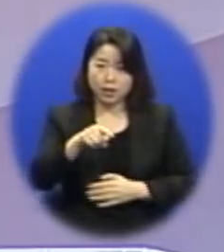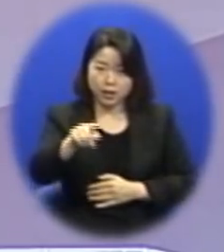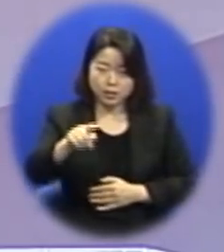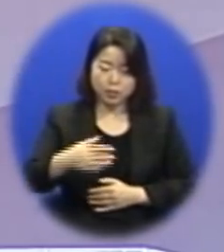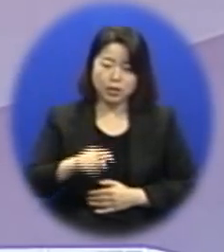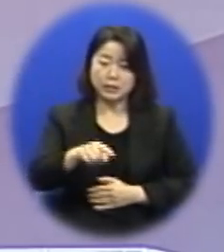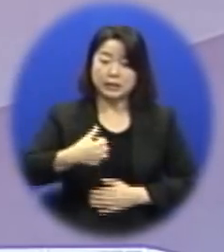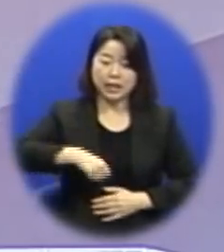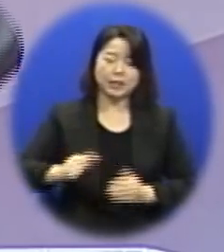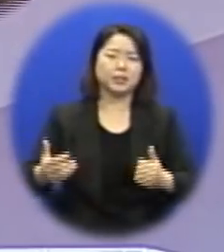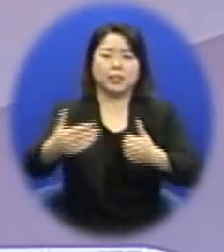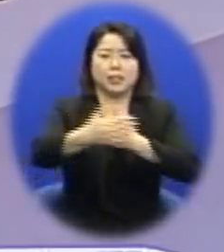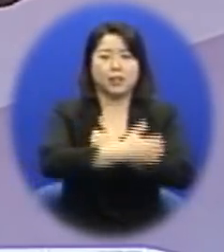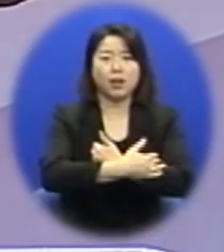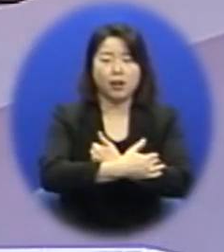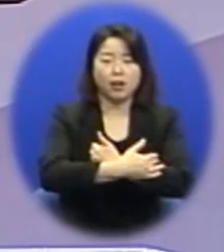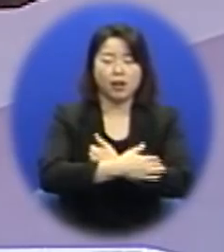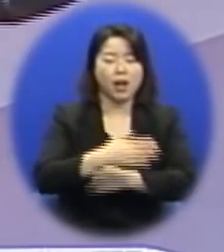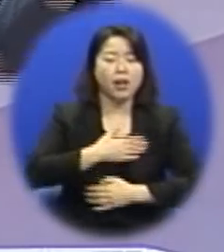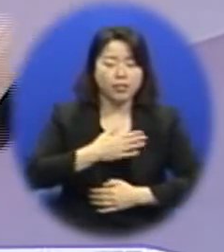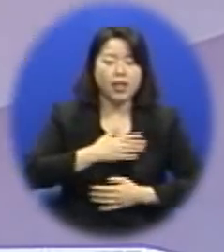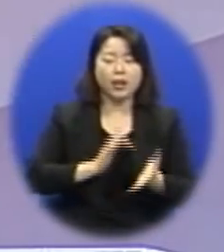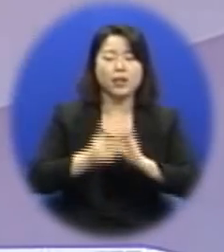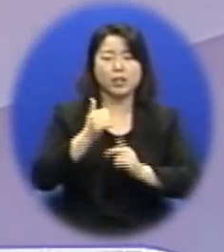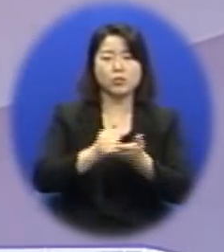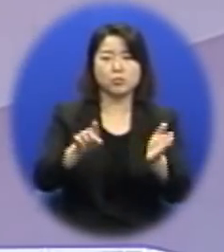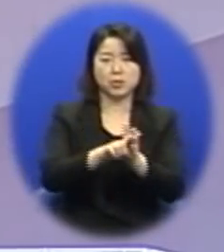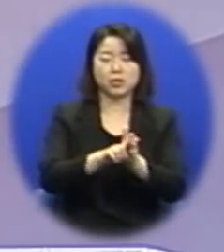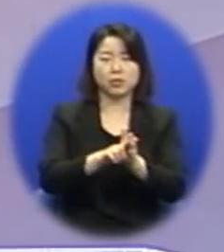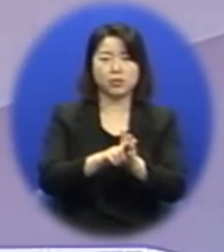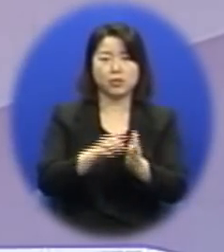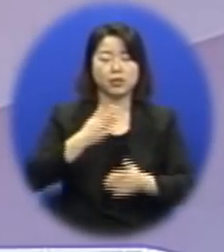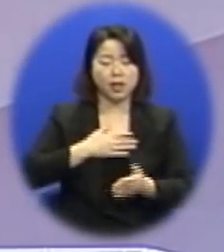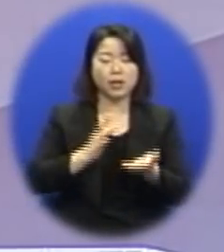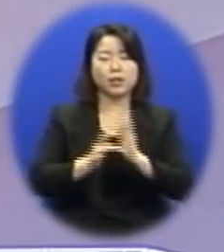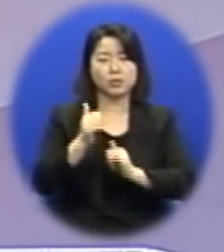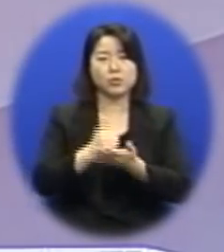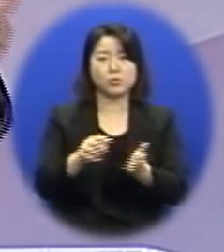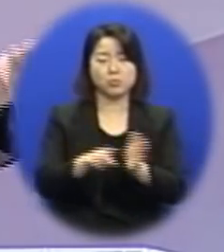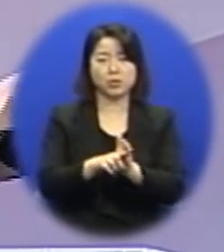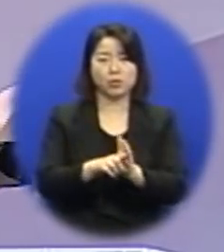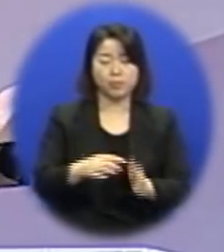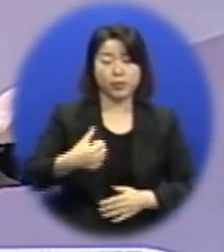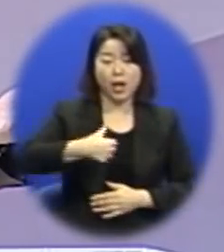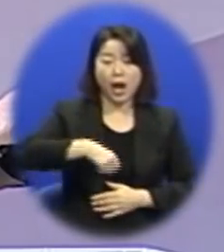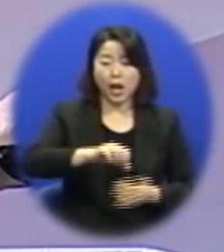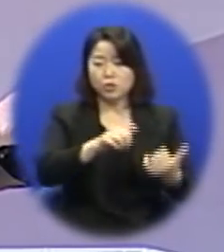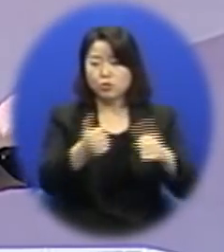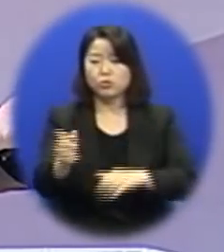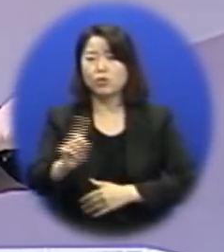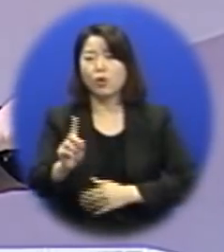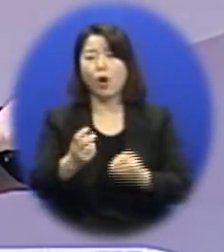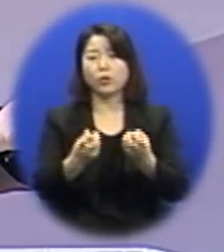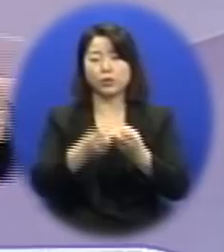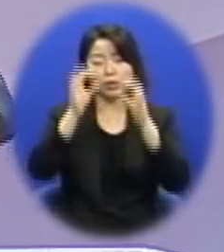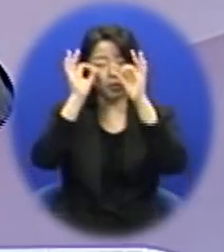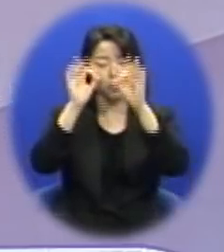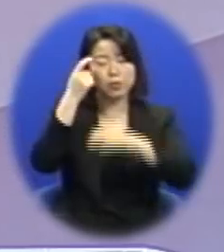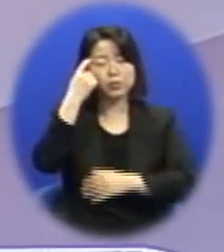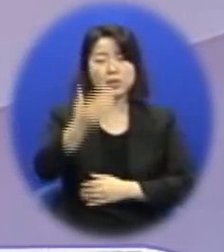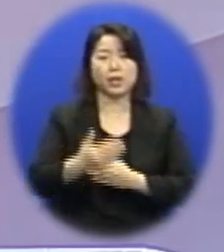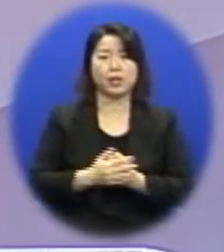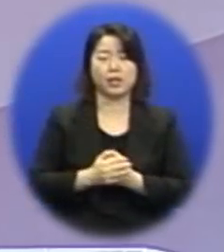안았다는 거야 내가 예수 믿겠다 내가 예수 믿겠다 아들 죽는 걸 어떻게 보냐 말이에요